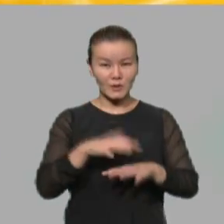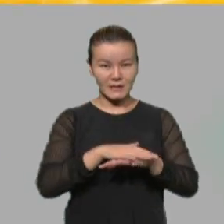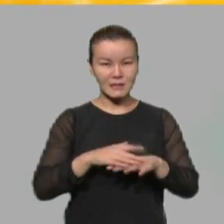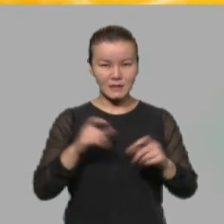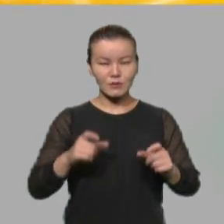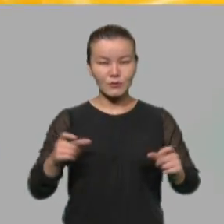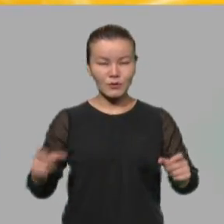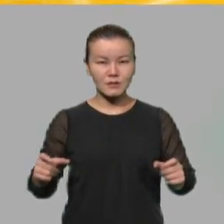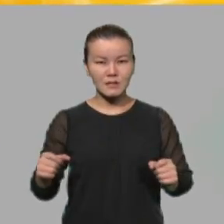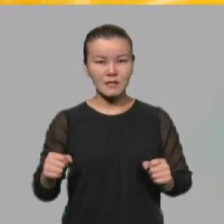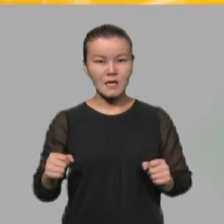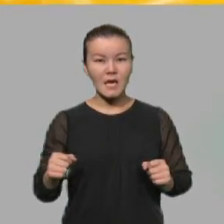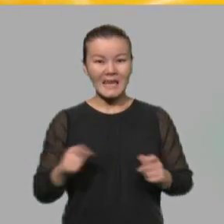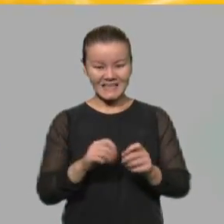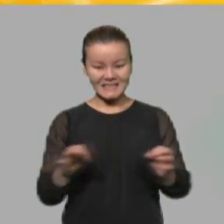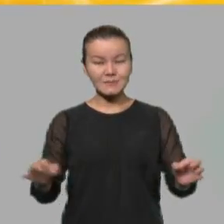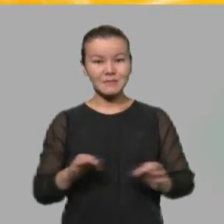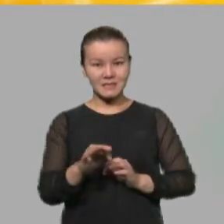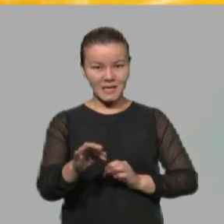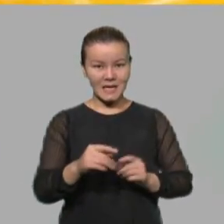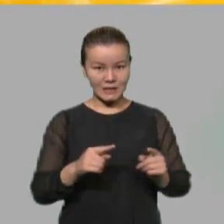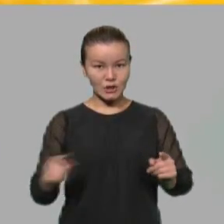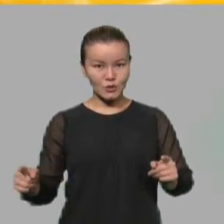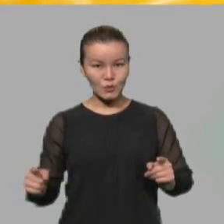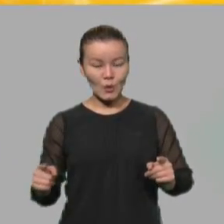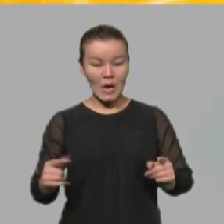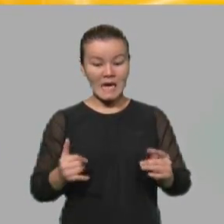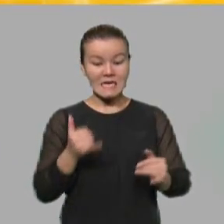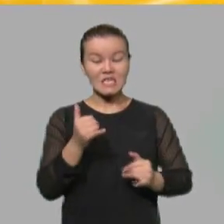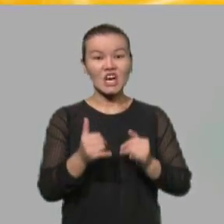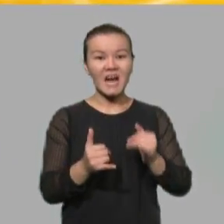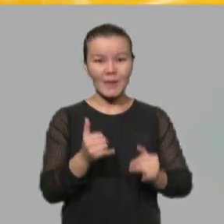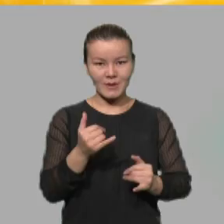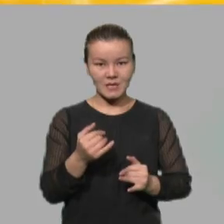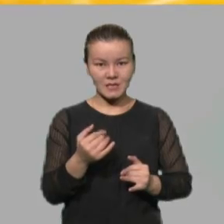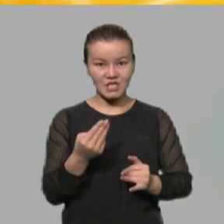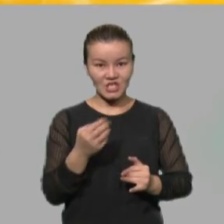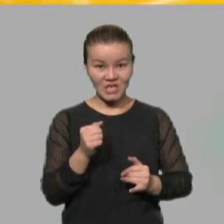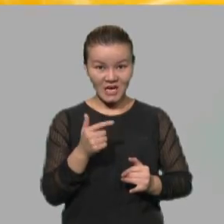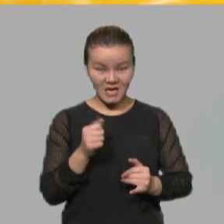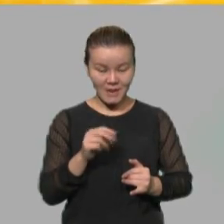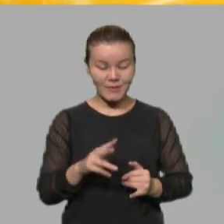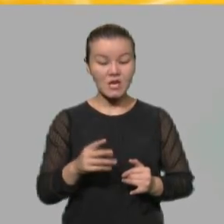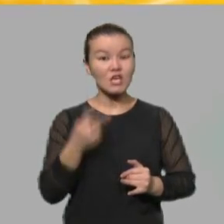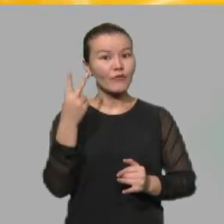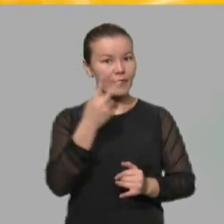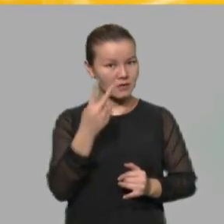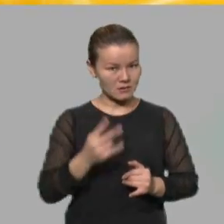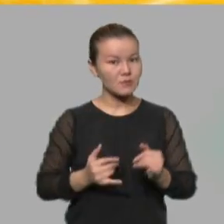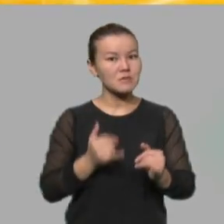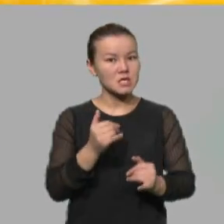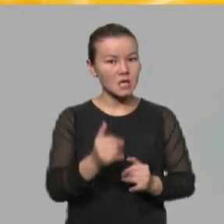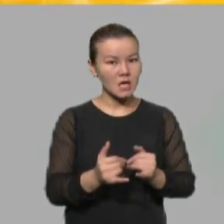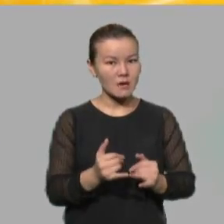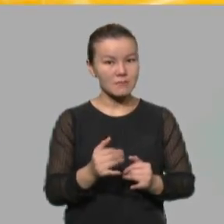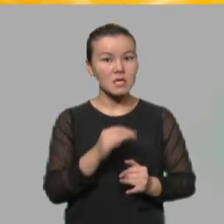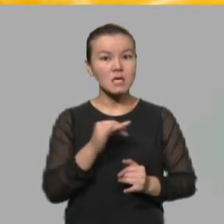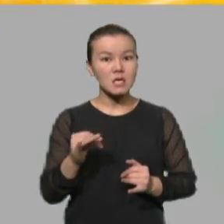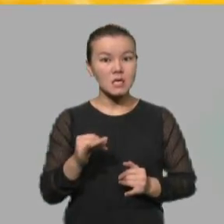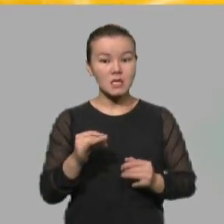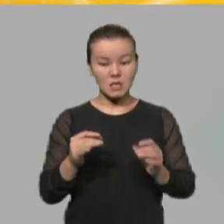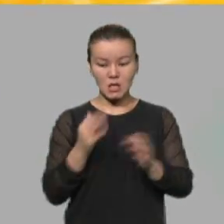Многие народы измеряли длину шагами, двойными шагами,